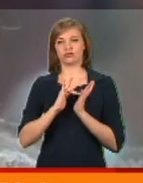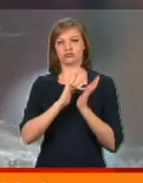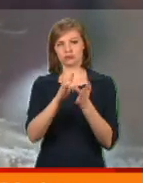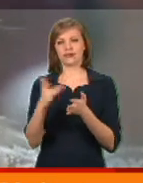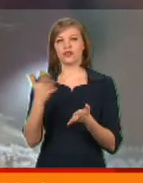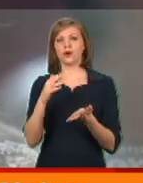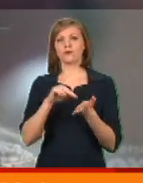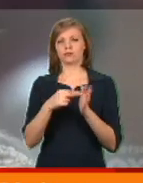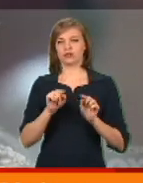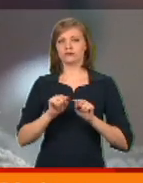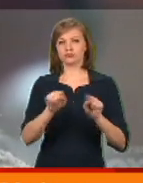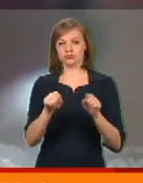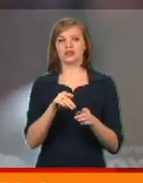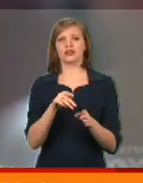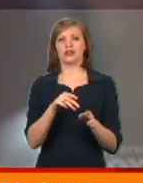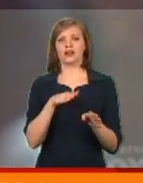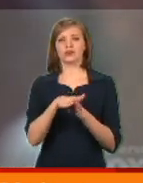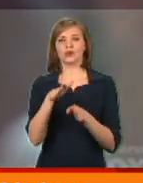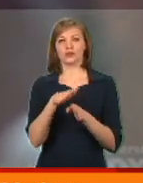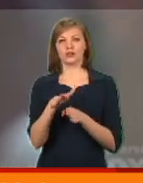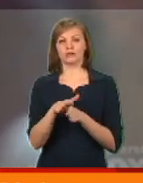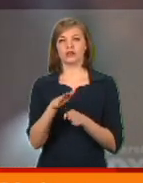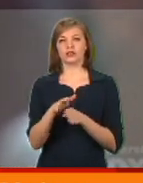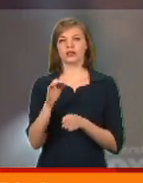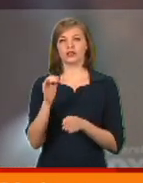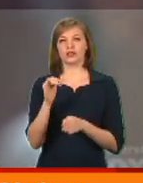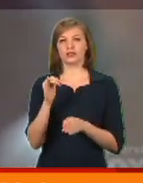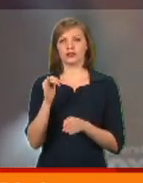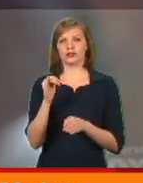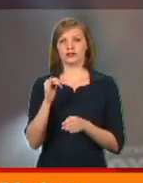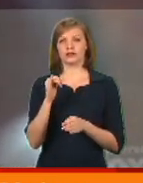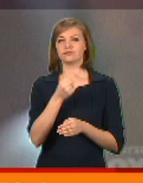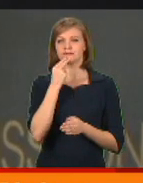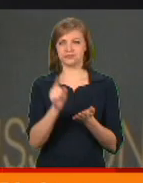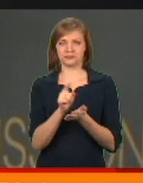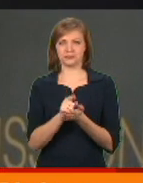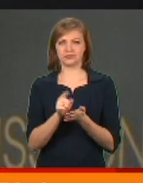якому збирається пропагувати дотримання гігієни зубів і ротової порожнини.